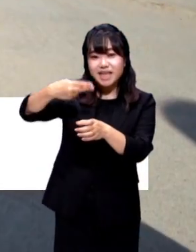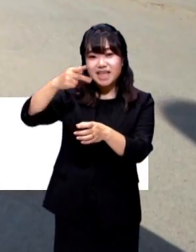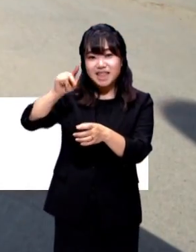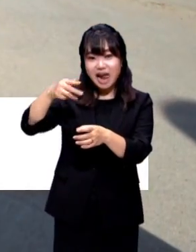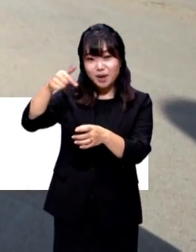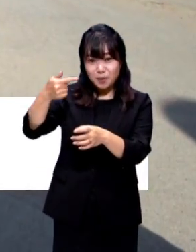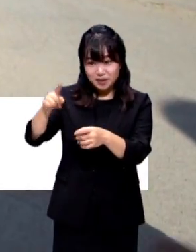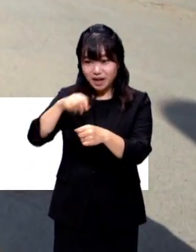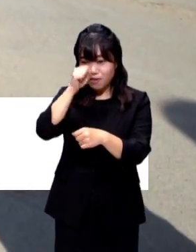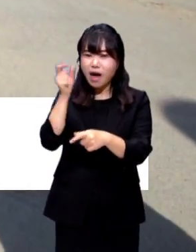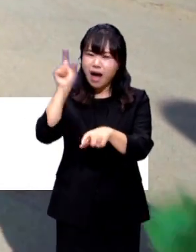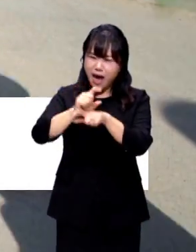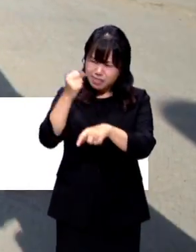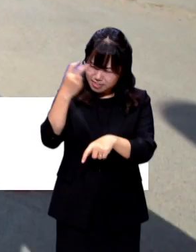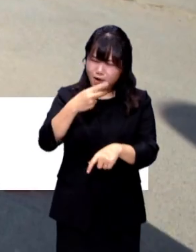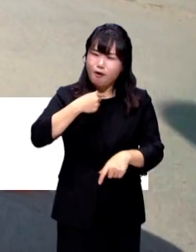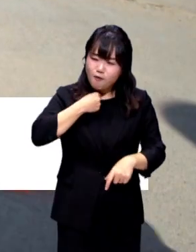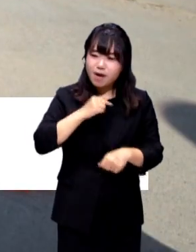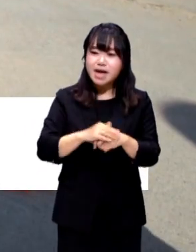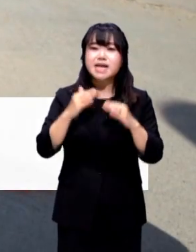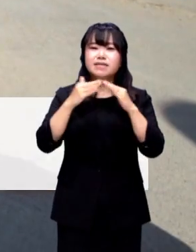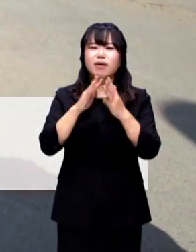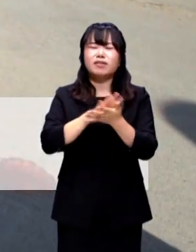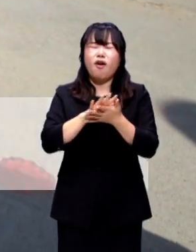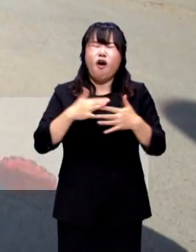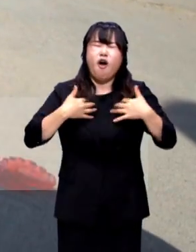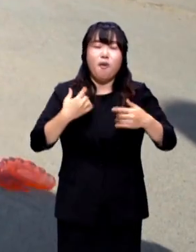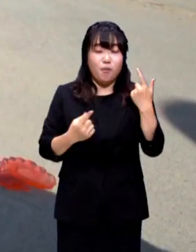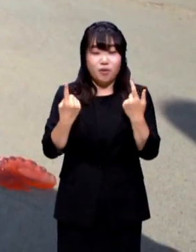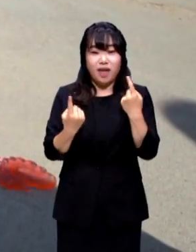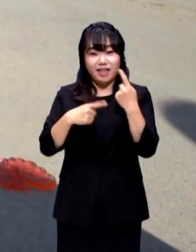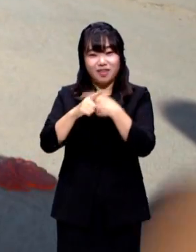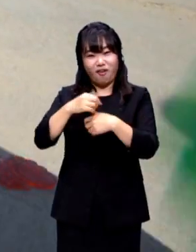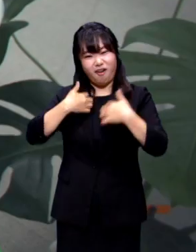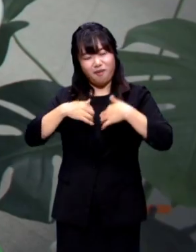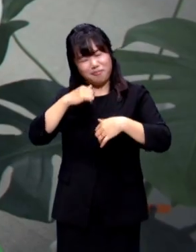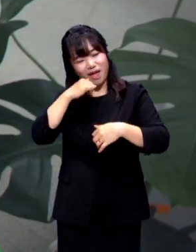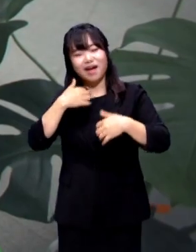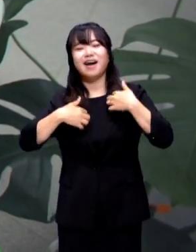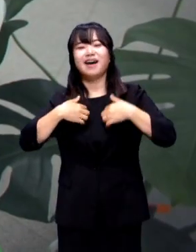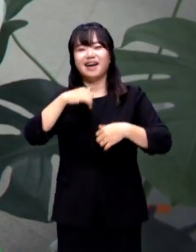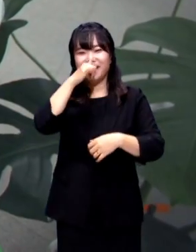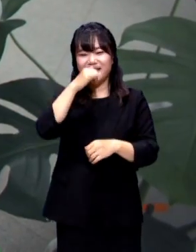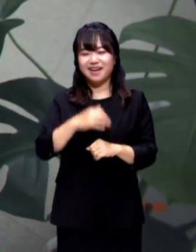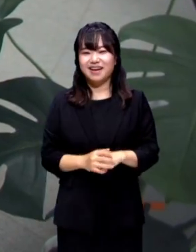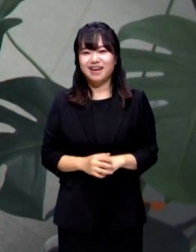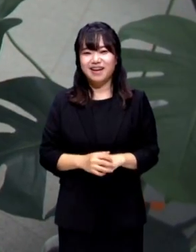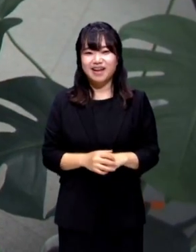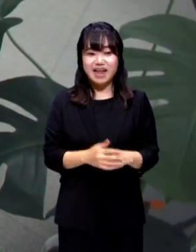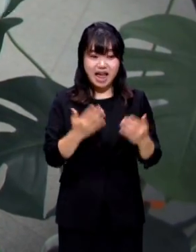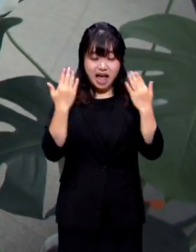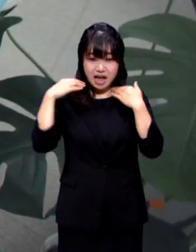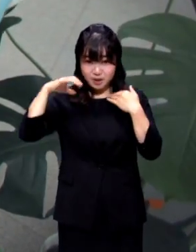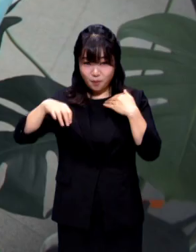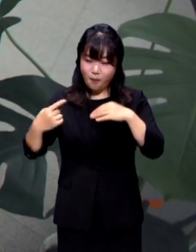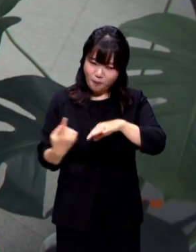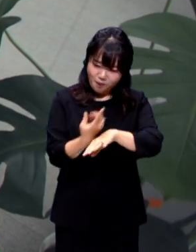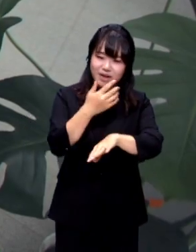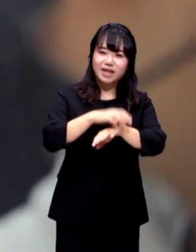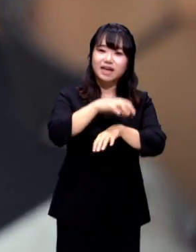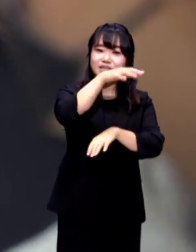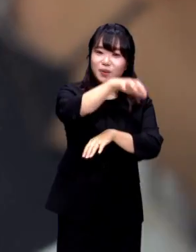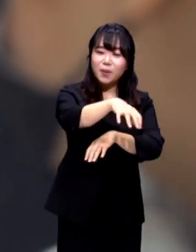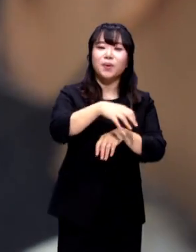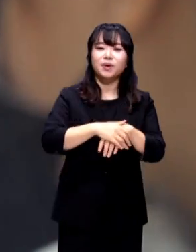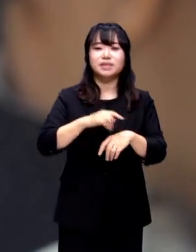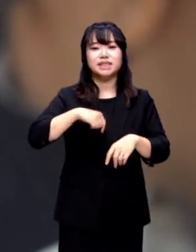그리고 다음에 또 했으면 좋겠고 집에서 게임하는 것보다 더 재밌었어요. 학교가 아닌 마을에서 스스로 공부하고